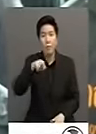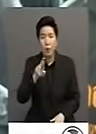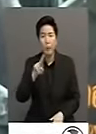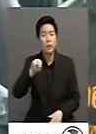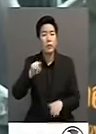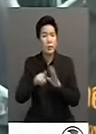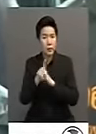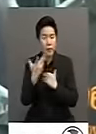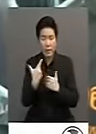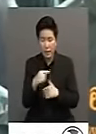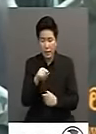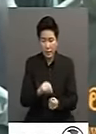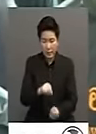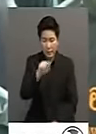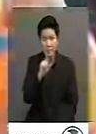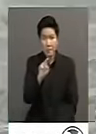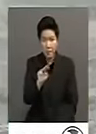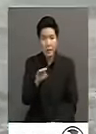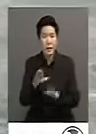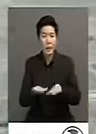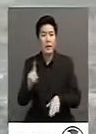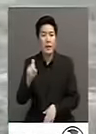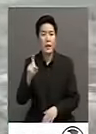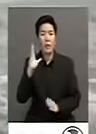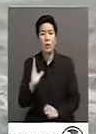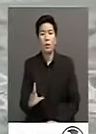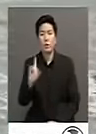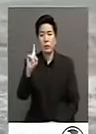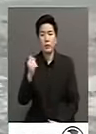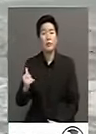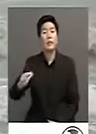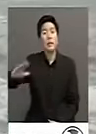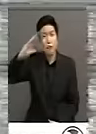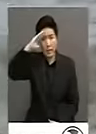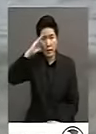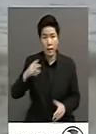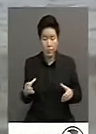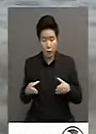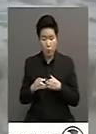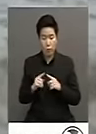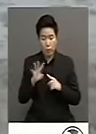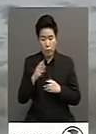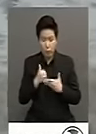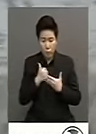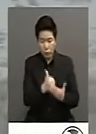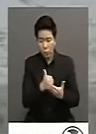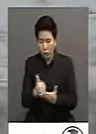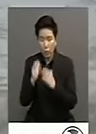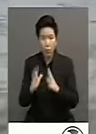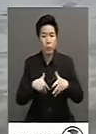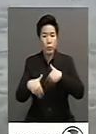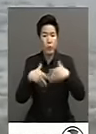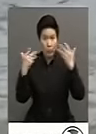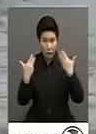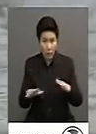แล้วที่น่าสลดครับมีเด็กเสียชีวิต1ราย ล่าสุดทางกองกำลังทหารจากกองทัพภาคที่4ก็ได้ลงพื้นที่ไปช่วยเหลือประชาชนแล้วนะค